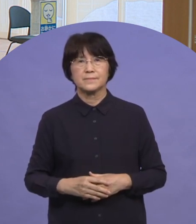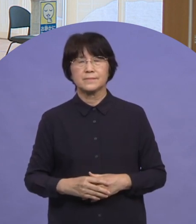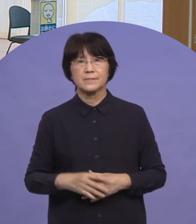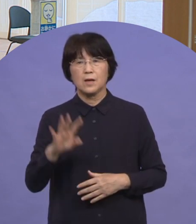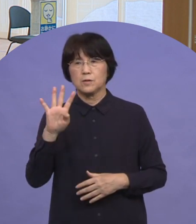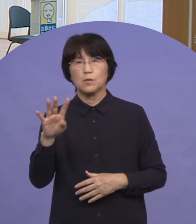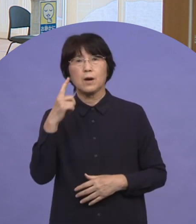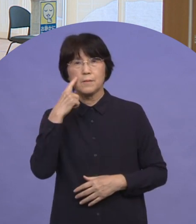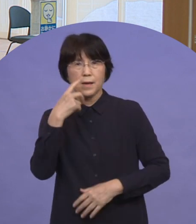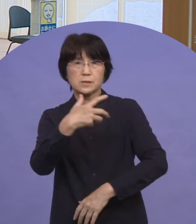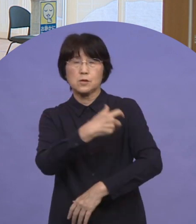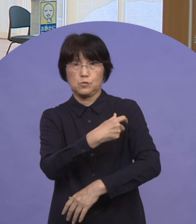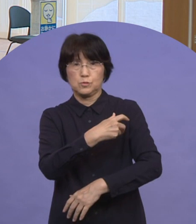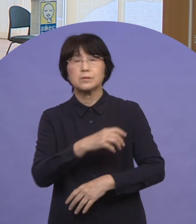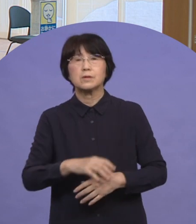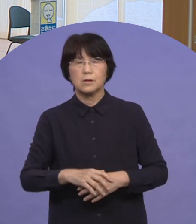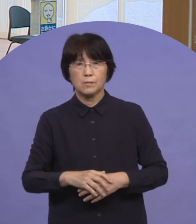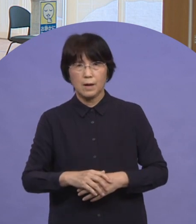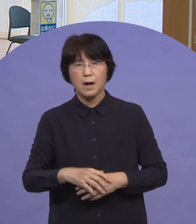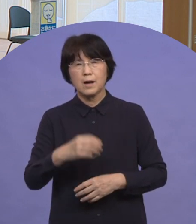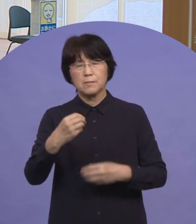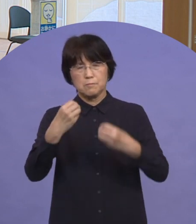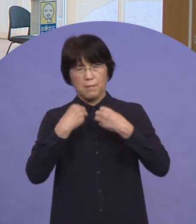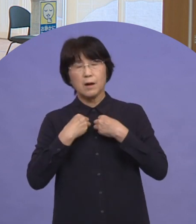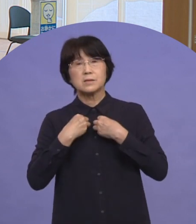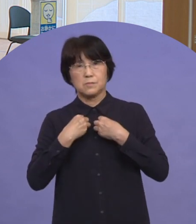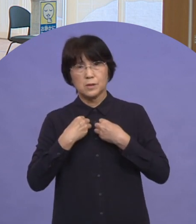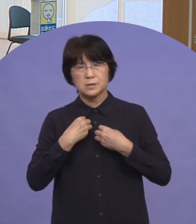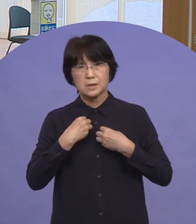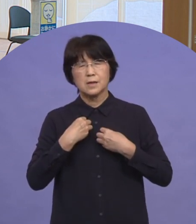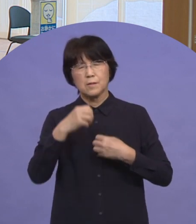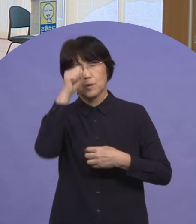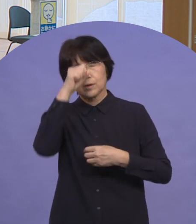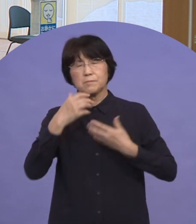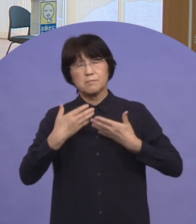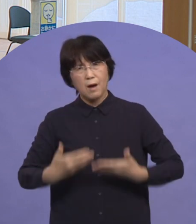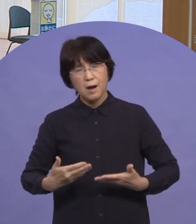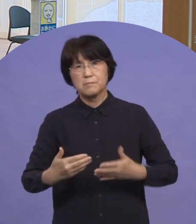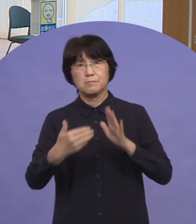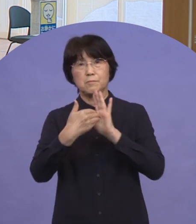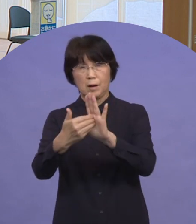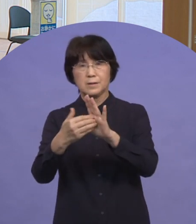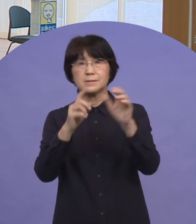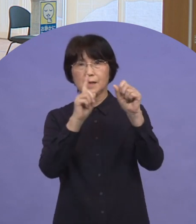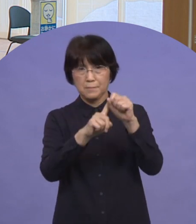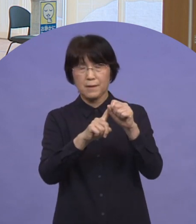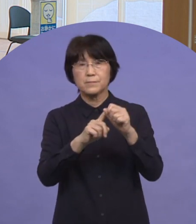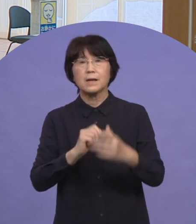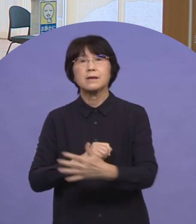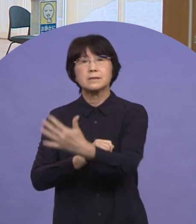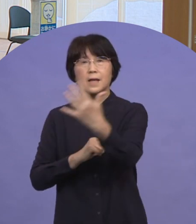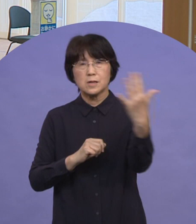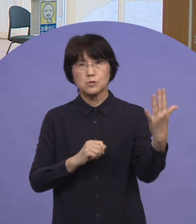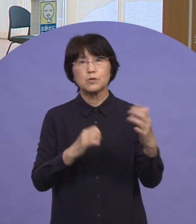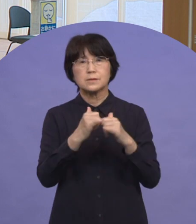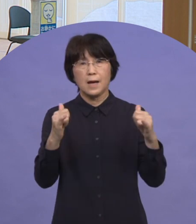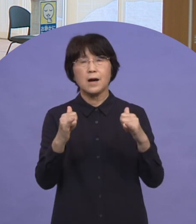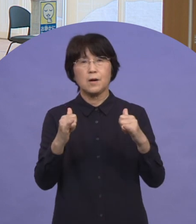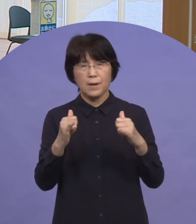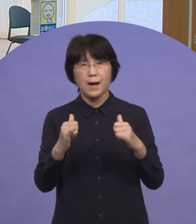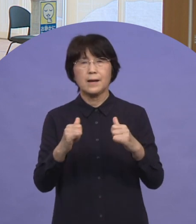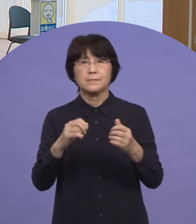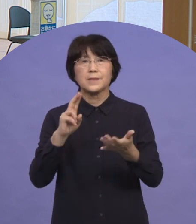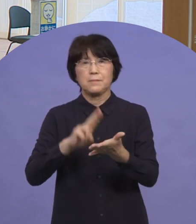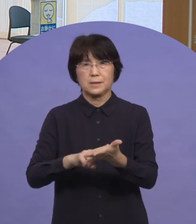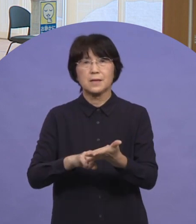4回目接種は重症化予防を目的とし、対象者を限定しての実施となります。対象